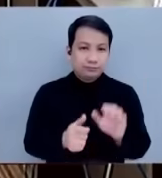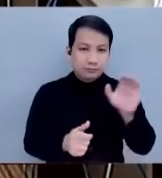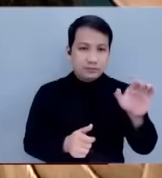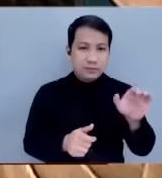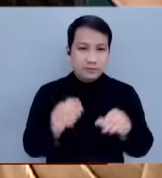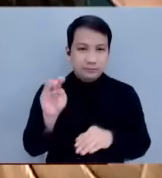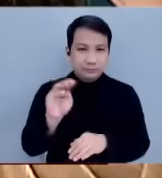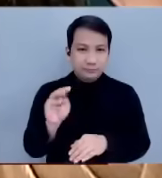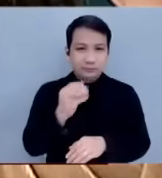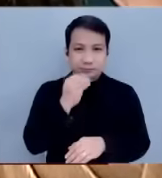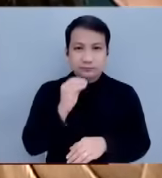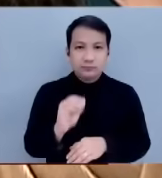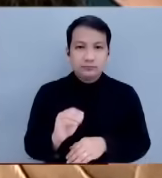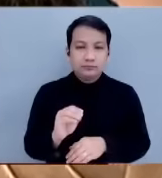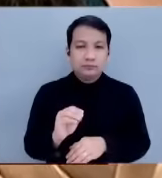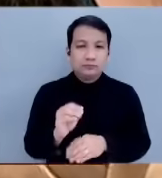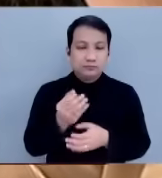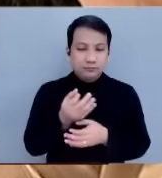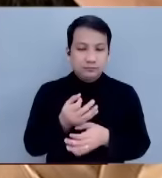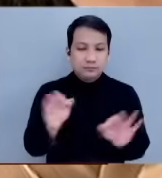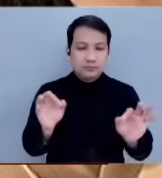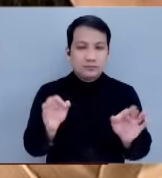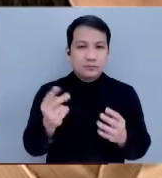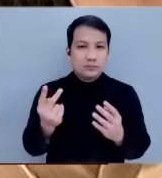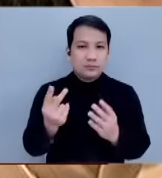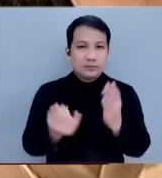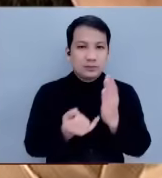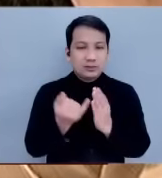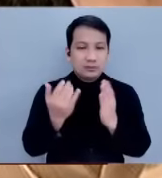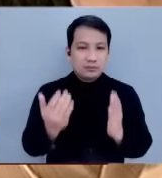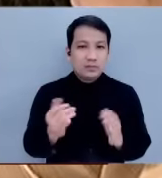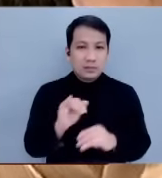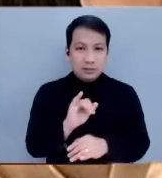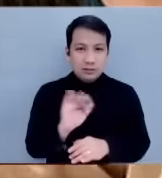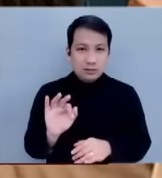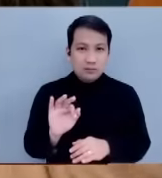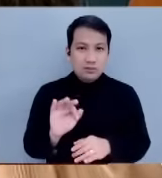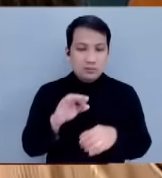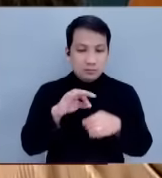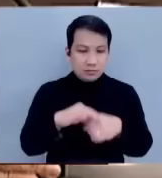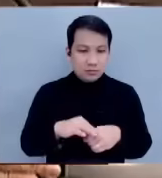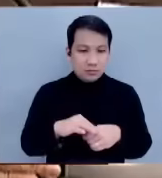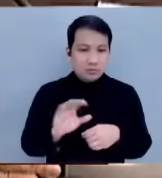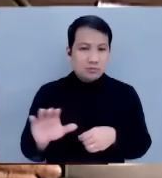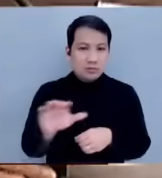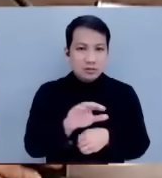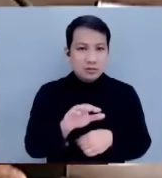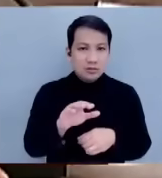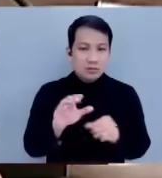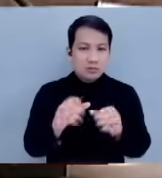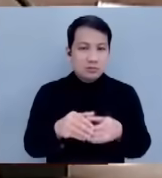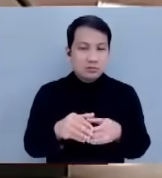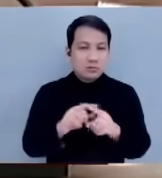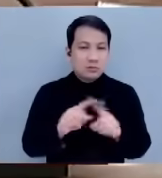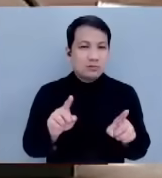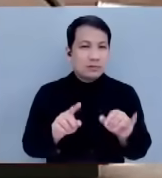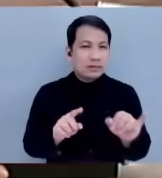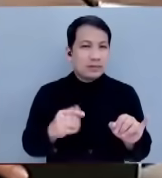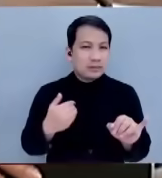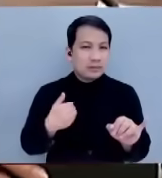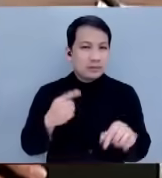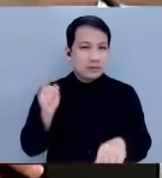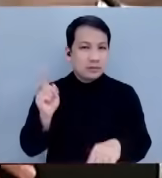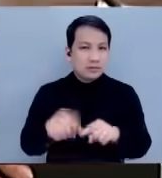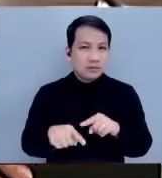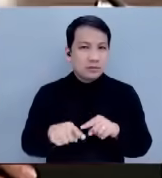order para mapalaya na ang dalawa. Kung sakali ay pagbobotohan pa ito ng komite. Pero kung hindi raw ito katigan ng